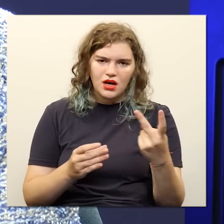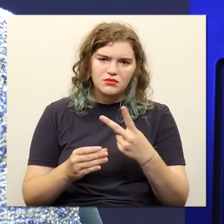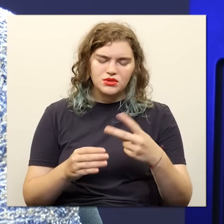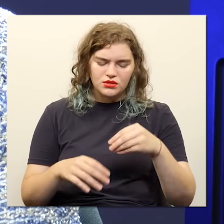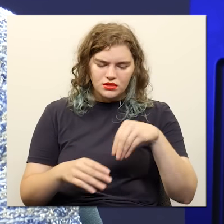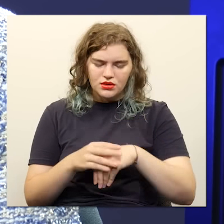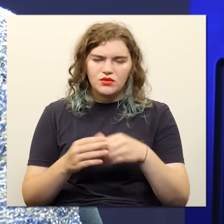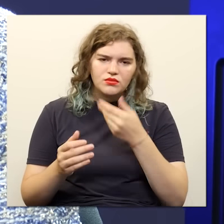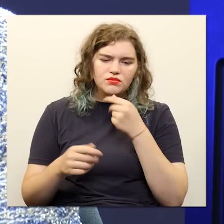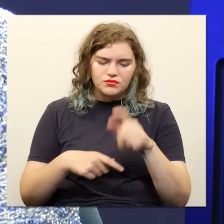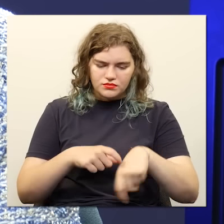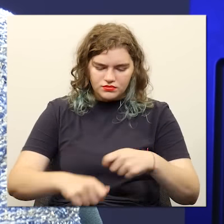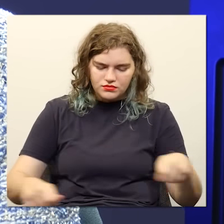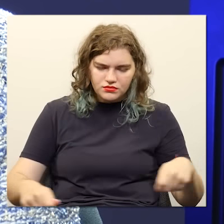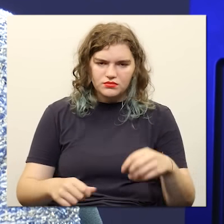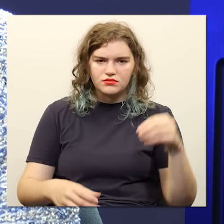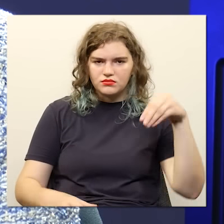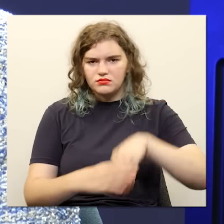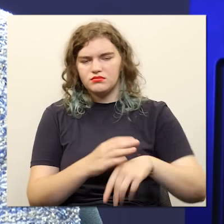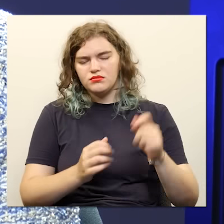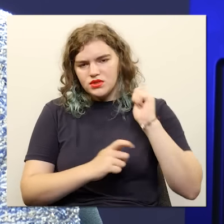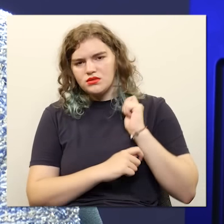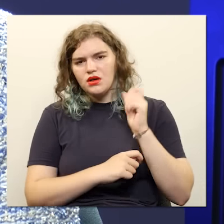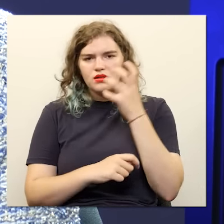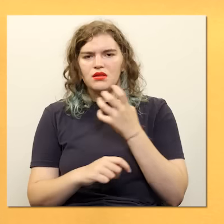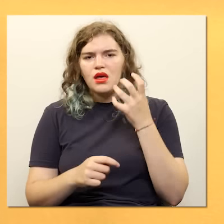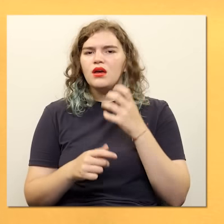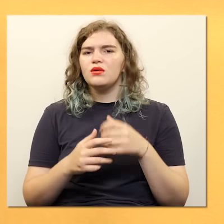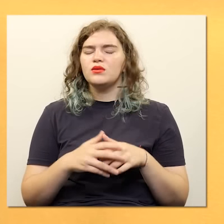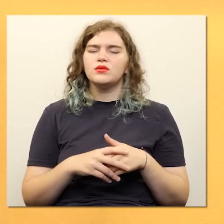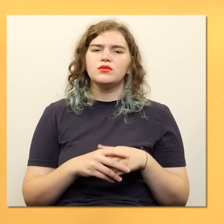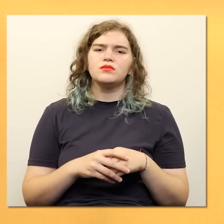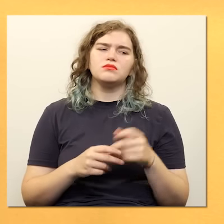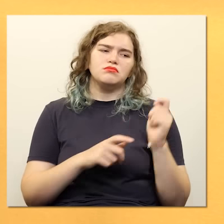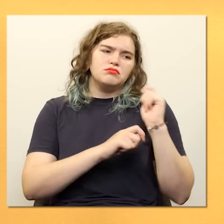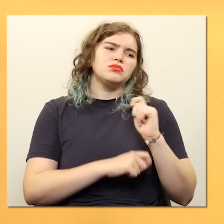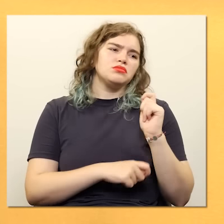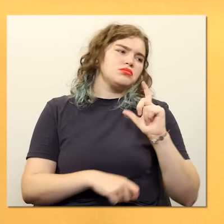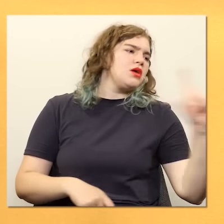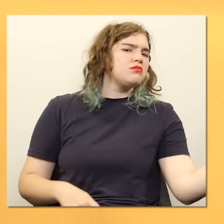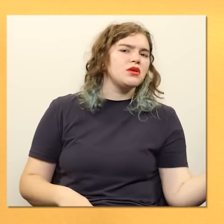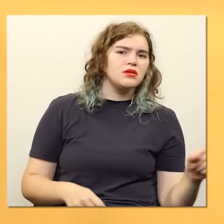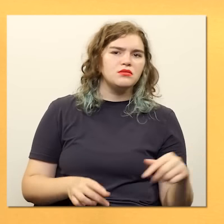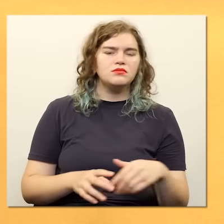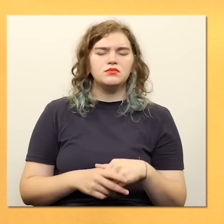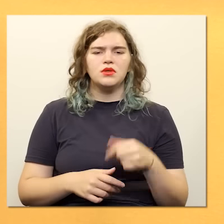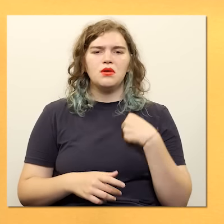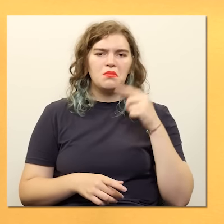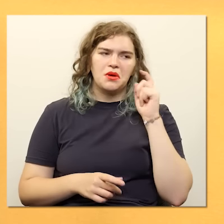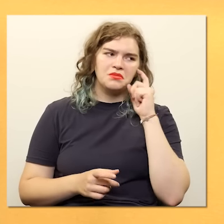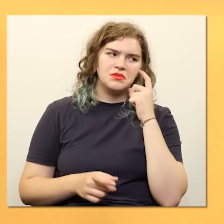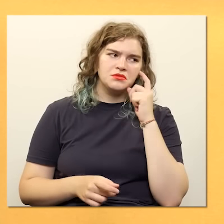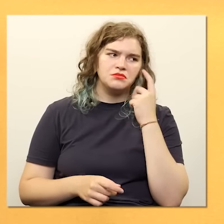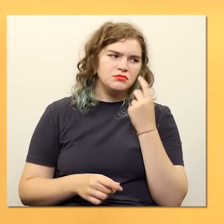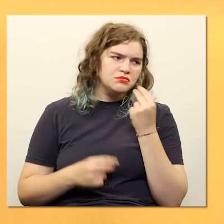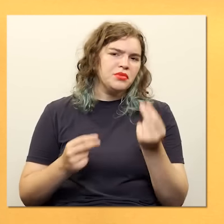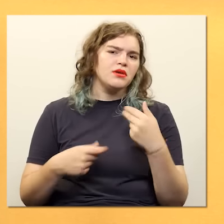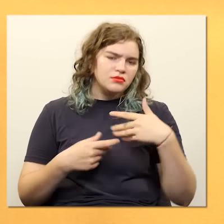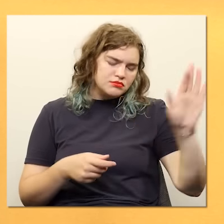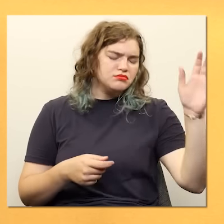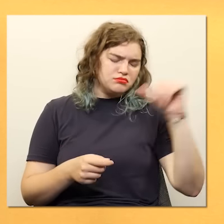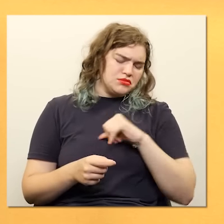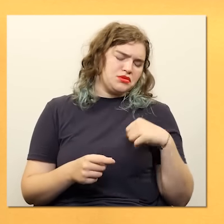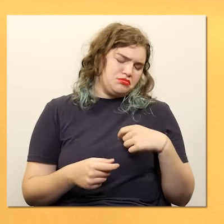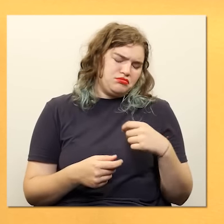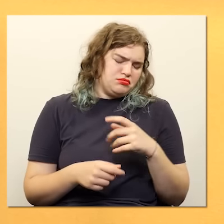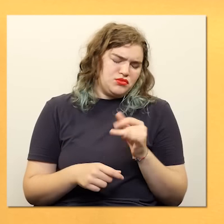borcan și l-a pus pe ăla în săculeț. O legat sacul la gură și l-a pus în sacul negru. O lua sacul în spate și-o plecat. Și eu în inima mea am gândit, na,